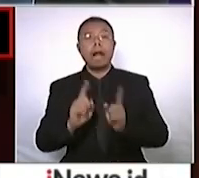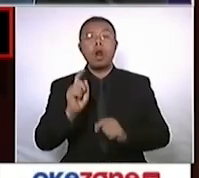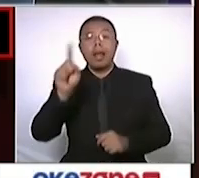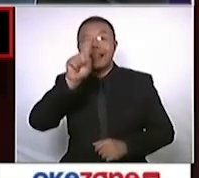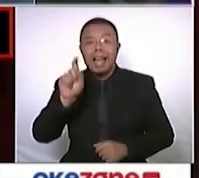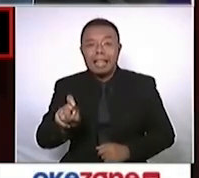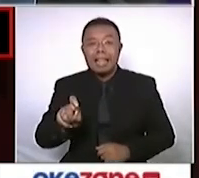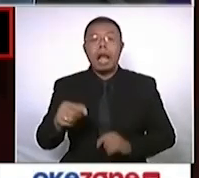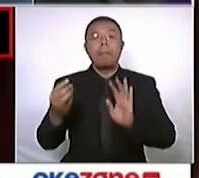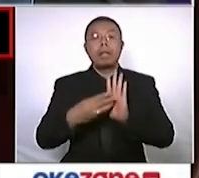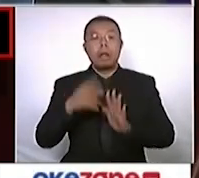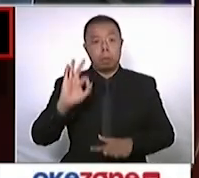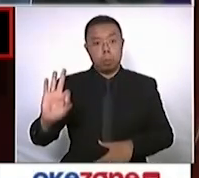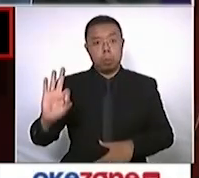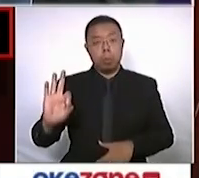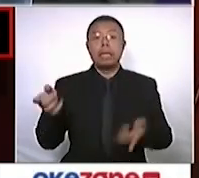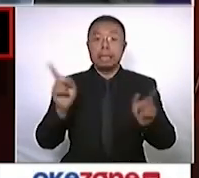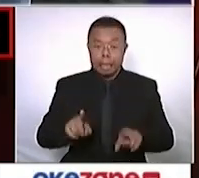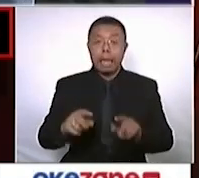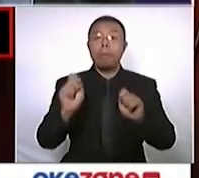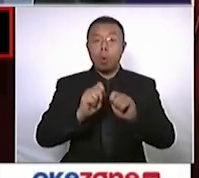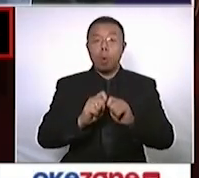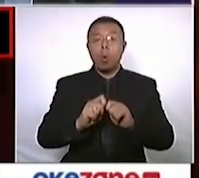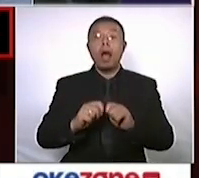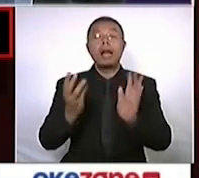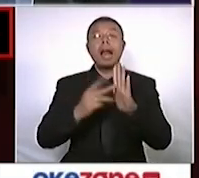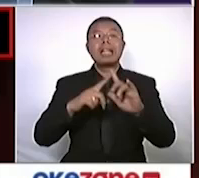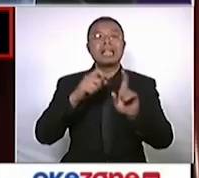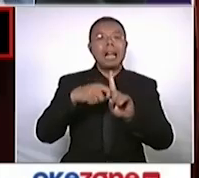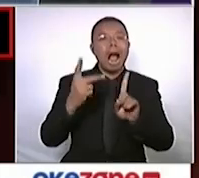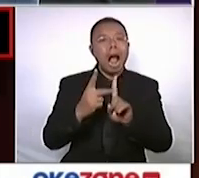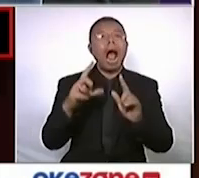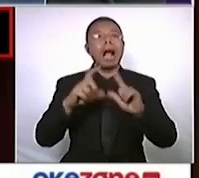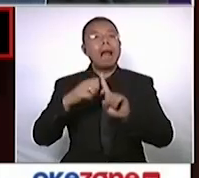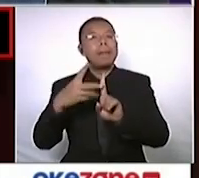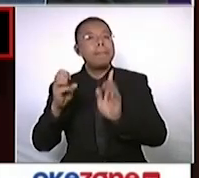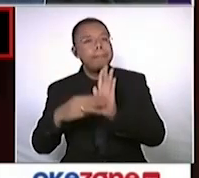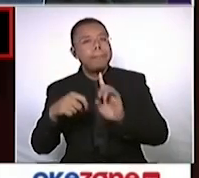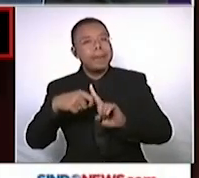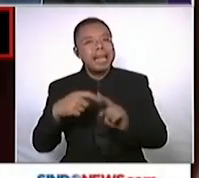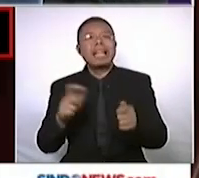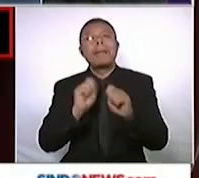Anda ditanyakan hal baru. Jadi buat naskah akademik kita diskusikan.